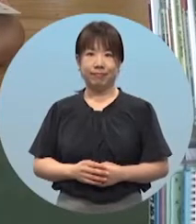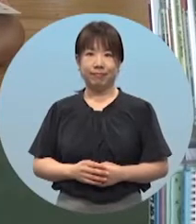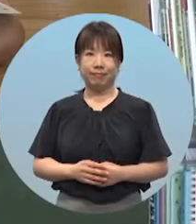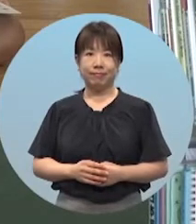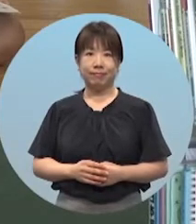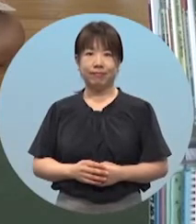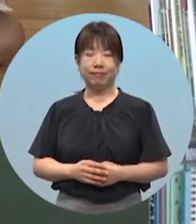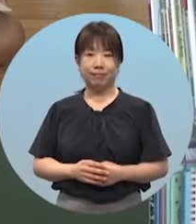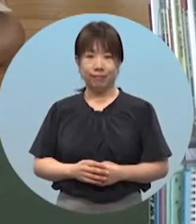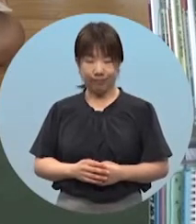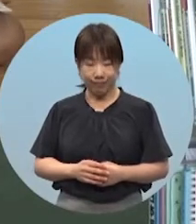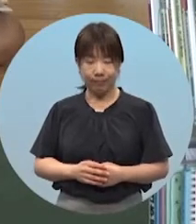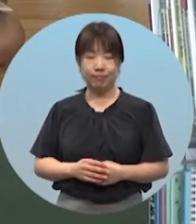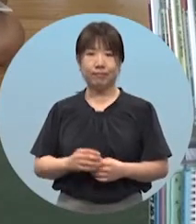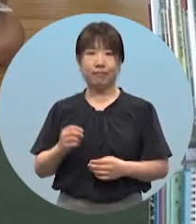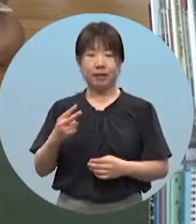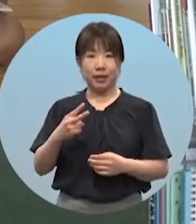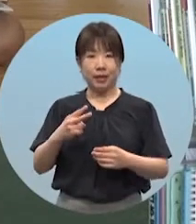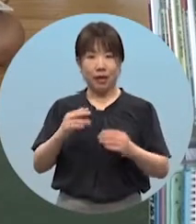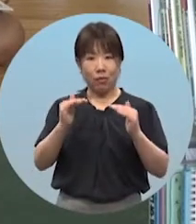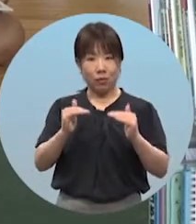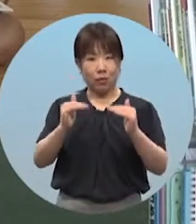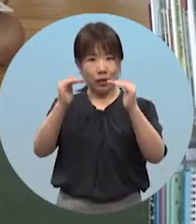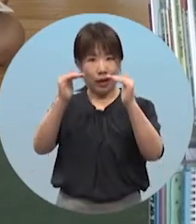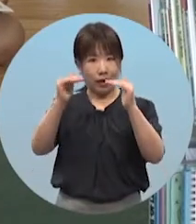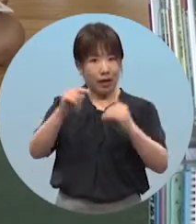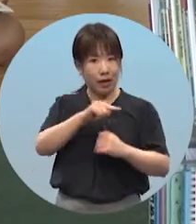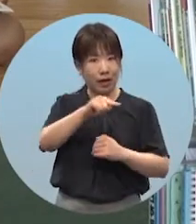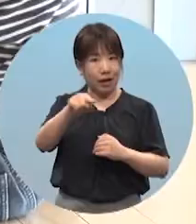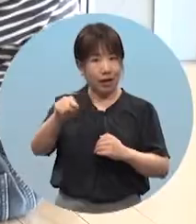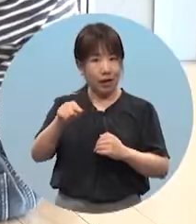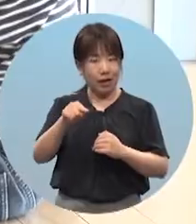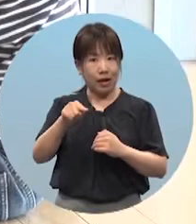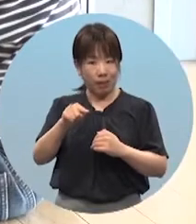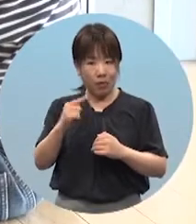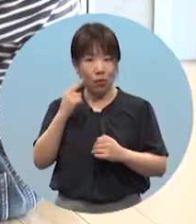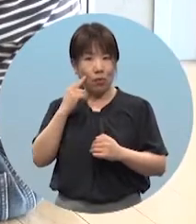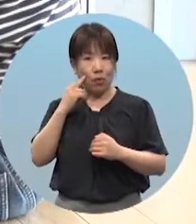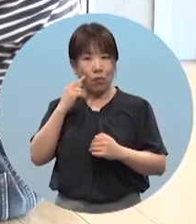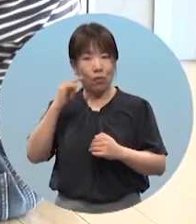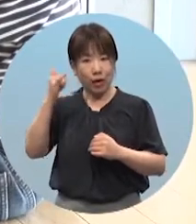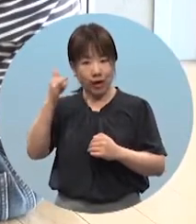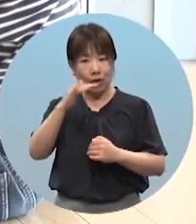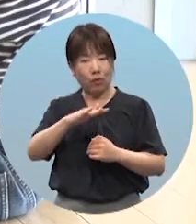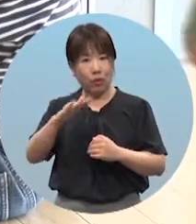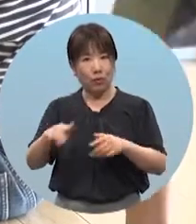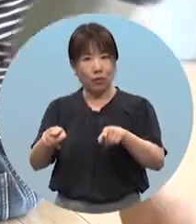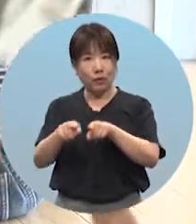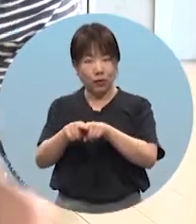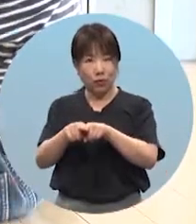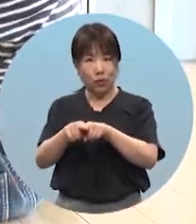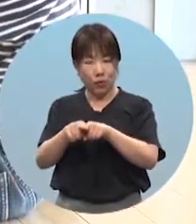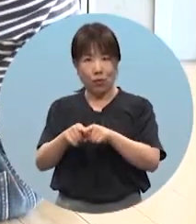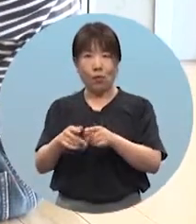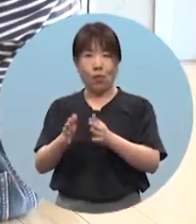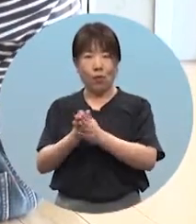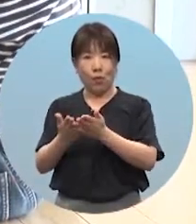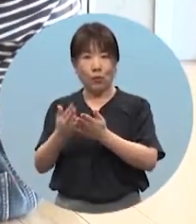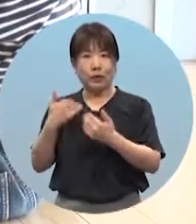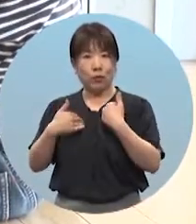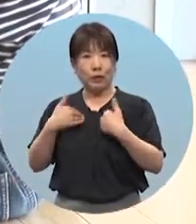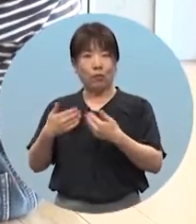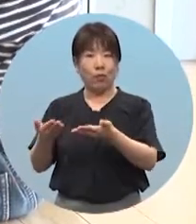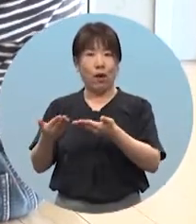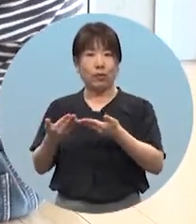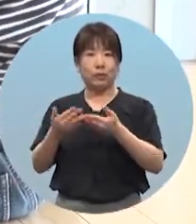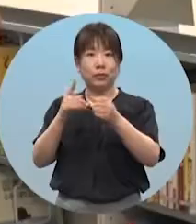また市民全体で子どもと一緒に読書を楽しんでもらうため、野々市子ども読書活動4